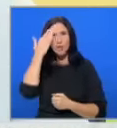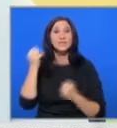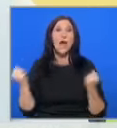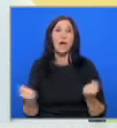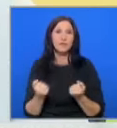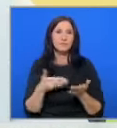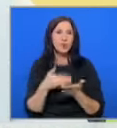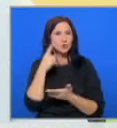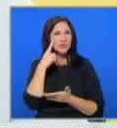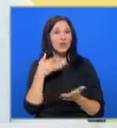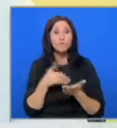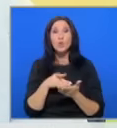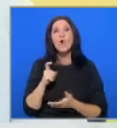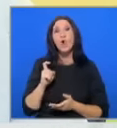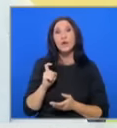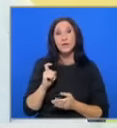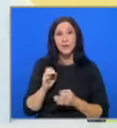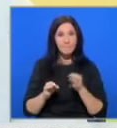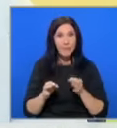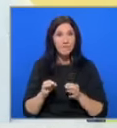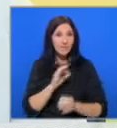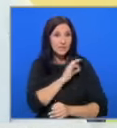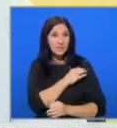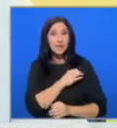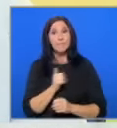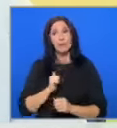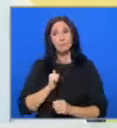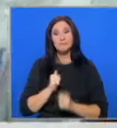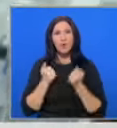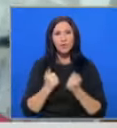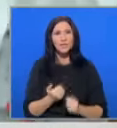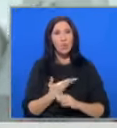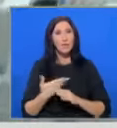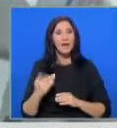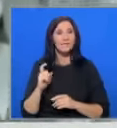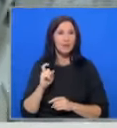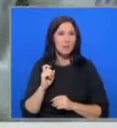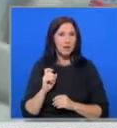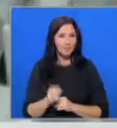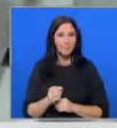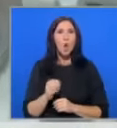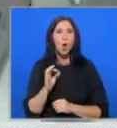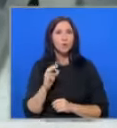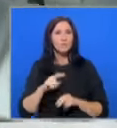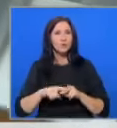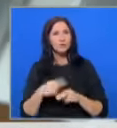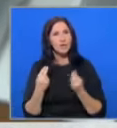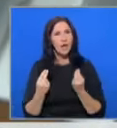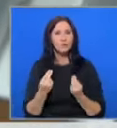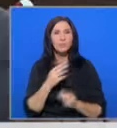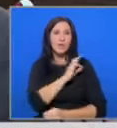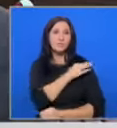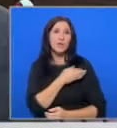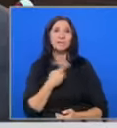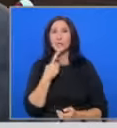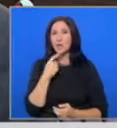тъй като знаят, че противогрипната ваксина ги предпазва от тежко прекарване на грипния вирус. Октомври и ноември са най-подходящи за имунизация срещу